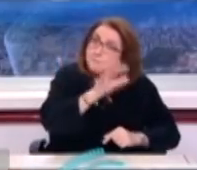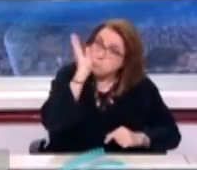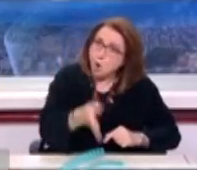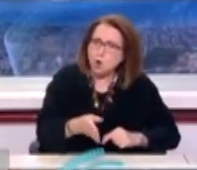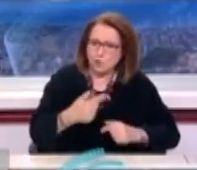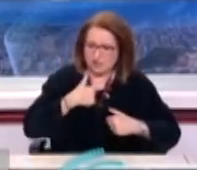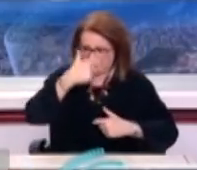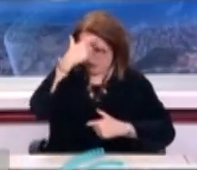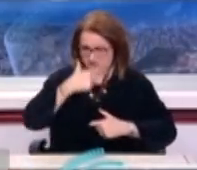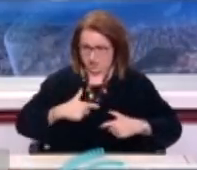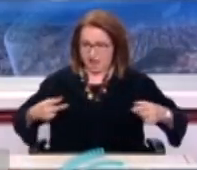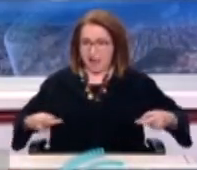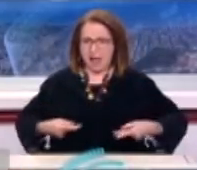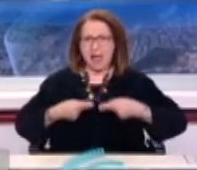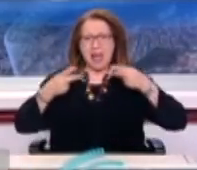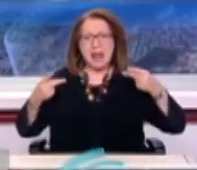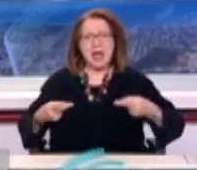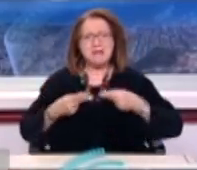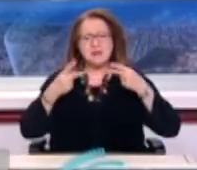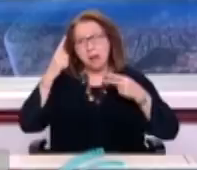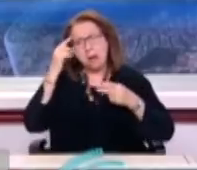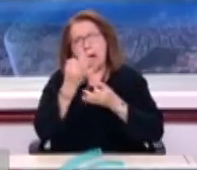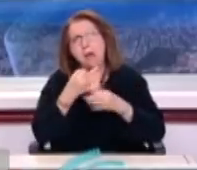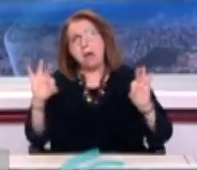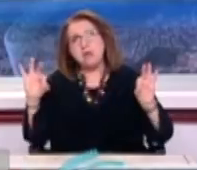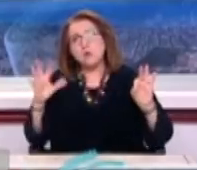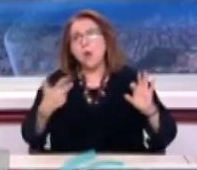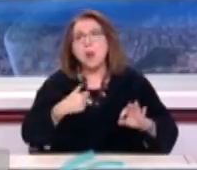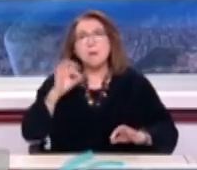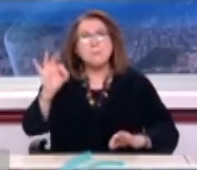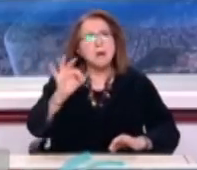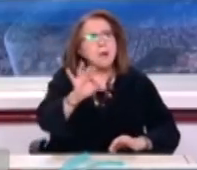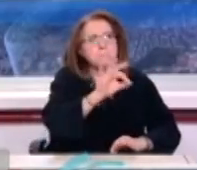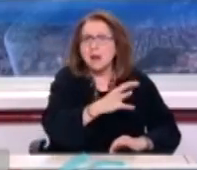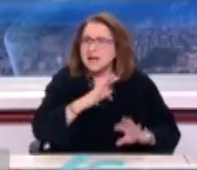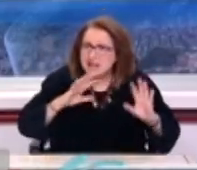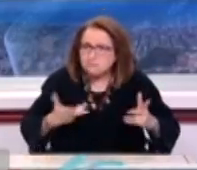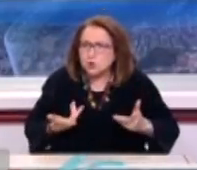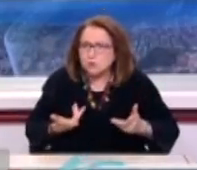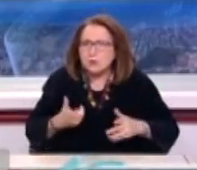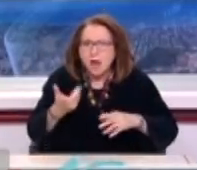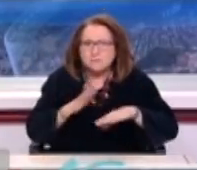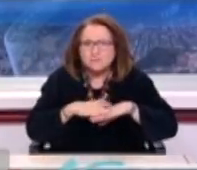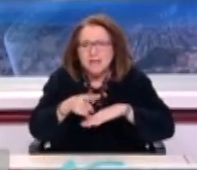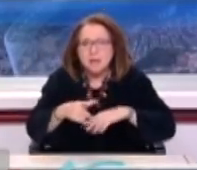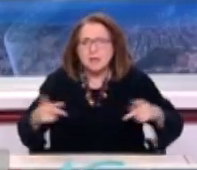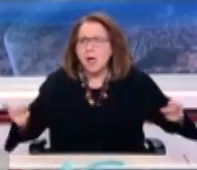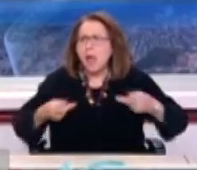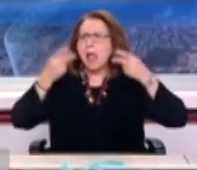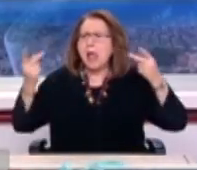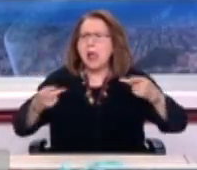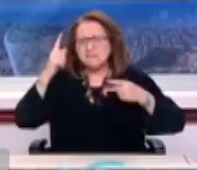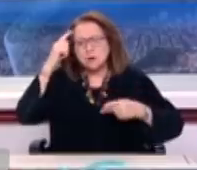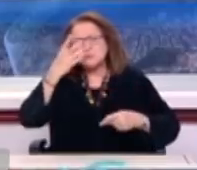περιπτώσεις με ελαφρά συμπτώματα είναι πολύ άριθμες και πολλές φορές δεν γνωρίζουν ότι μεταδίδουν. Κάποιοι από αυτούς